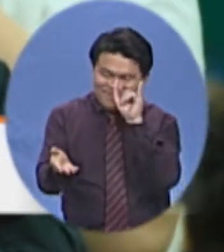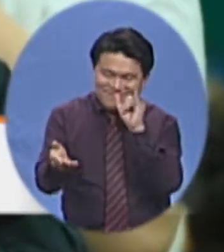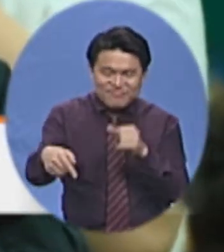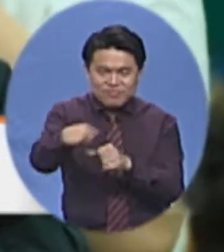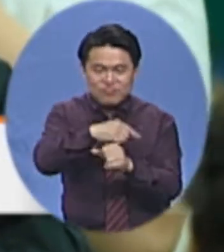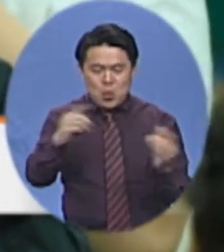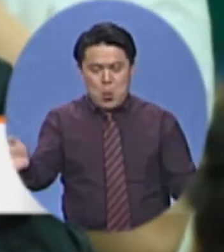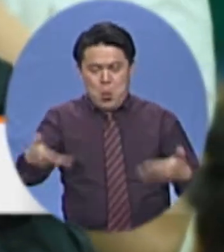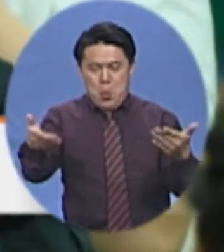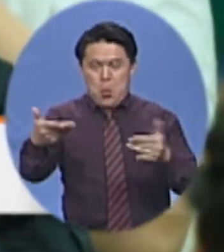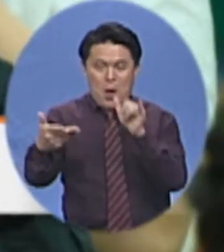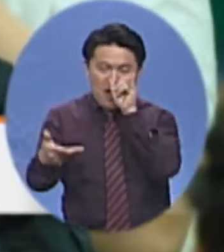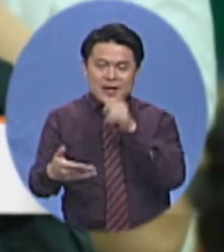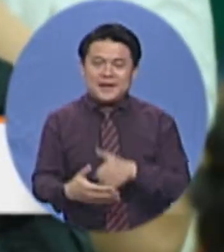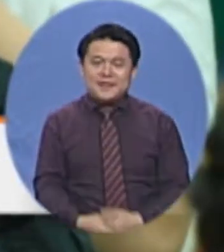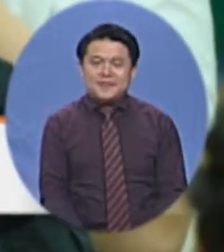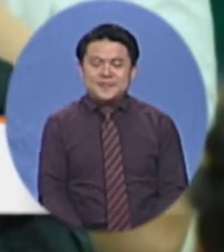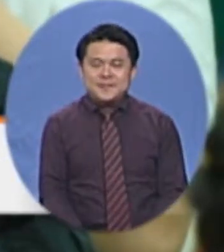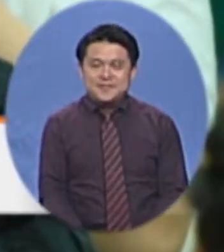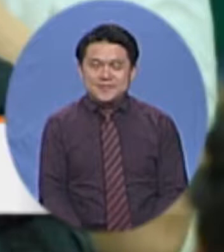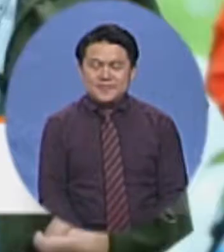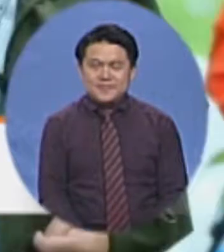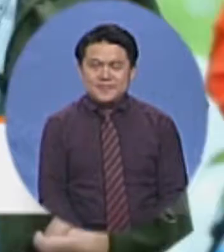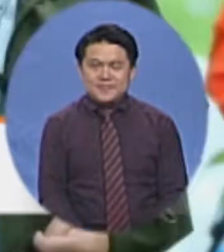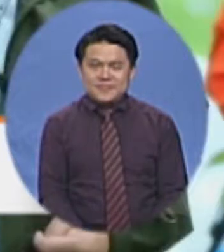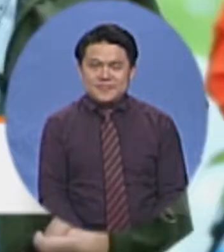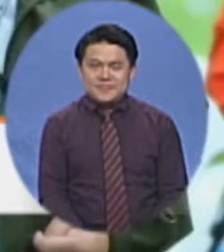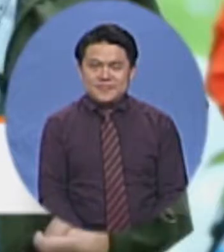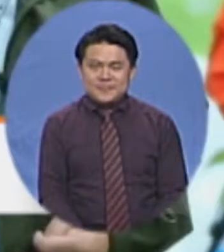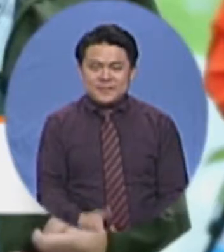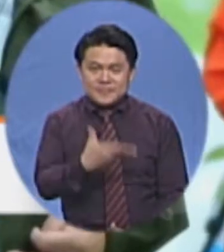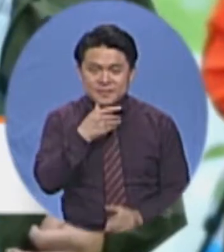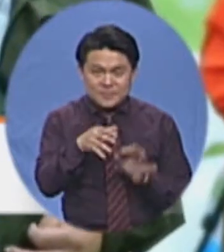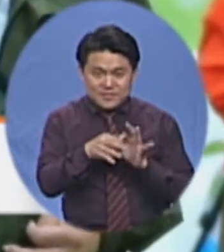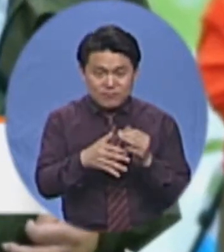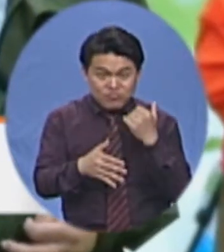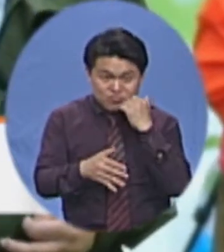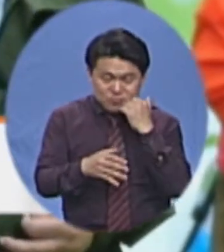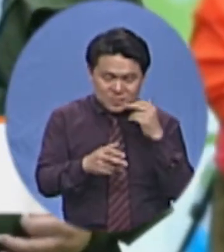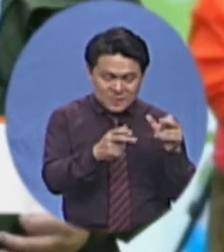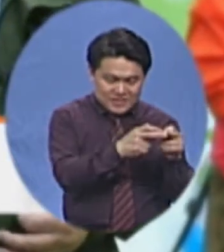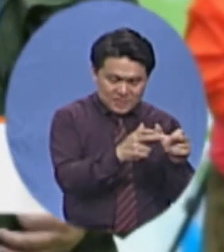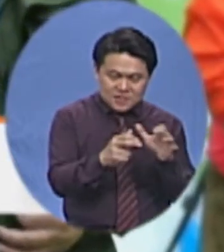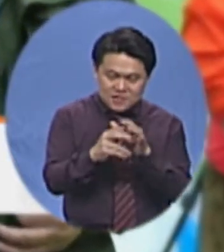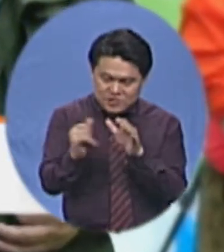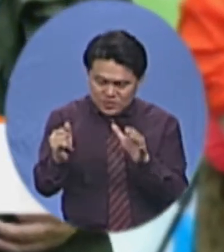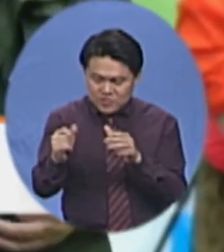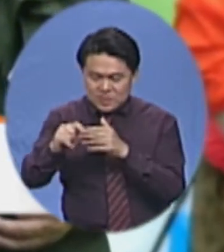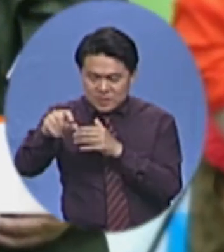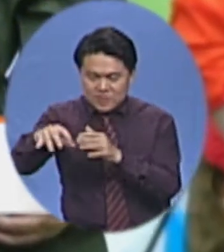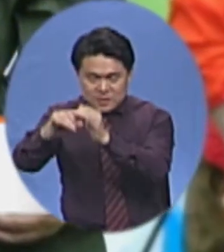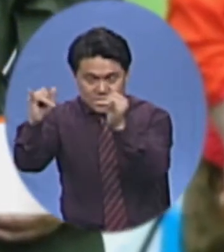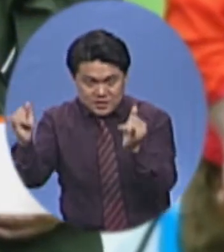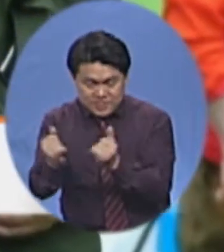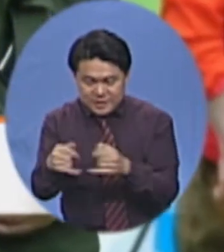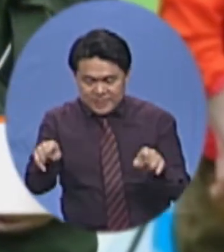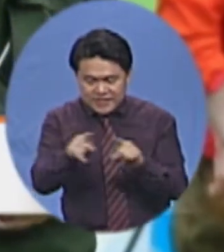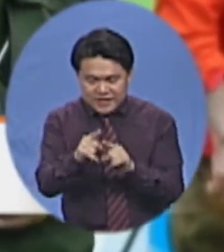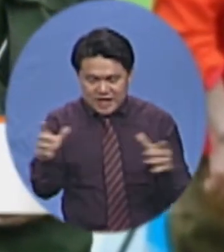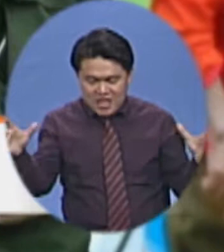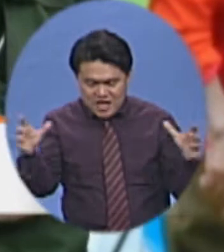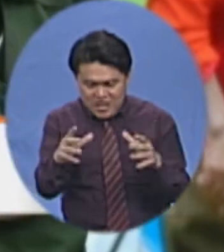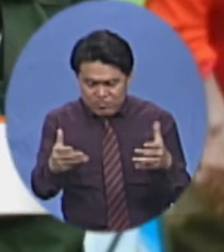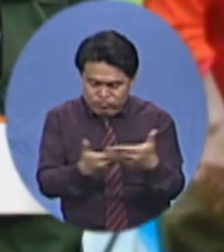축제의 분위기를 한층 끌어올렸습니다. 복지관 관계자는 장애인과 가족 그리고 지역사회가 화합과